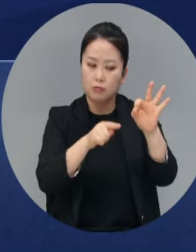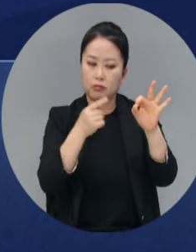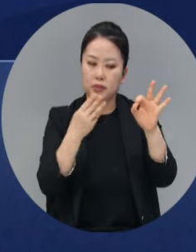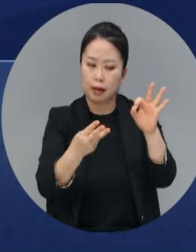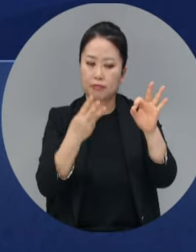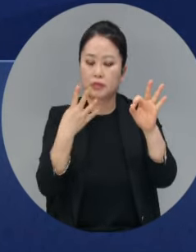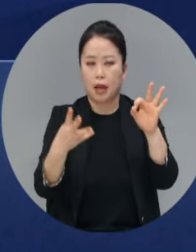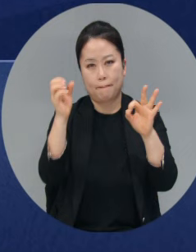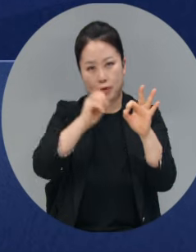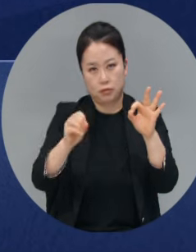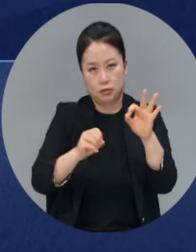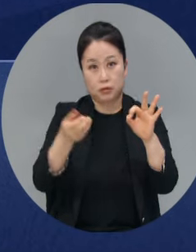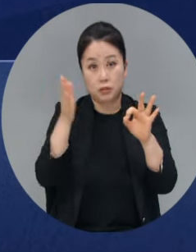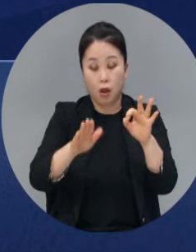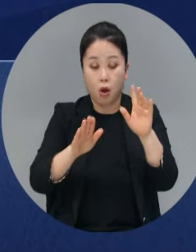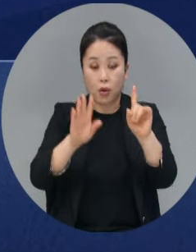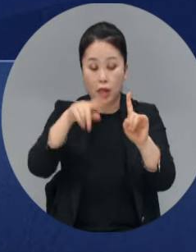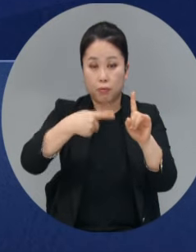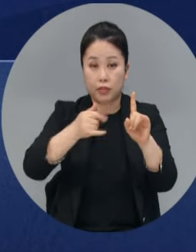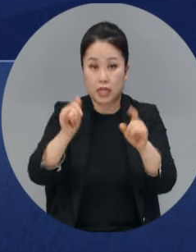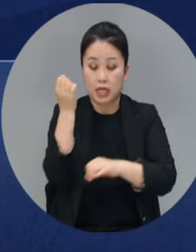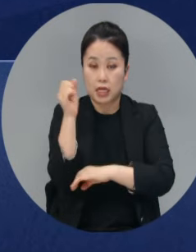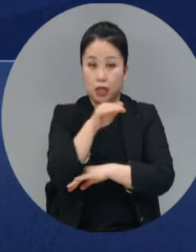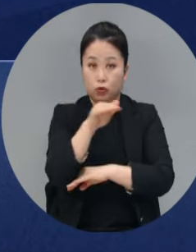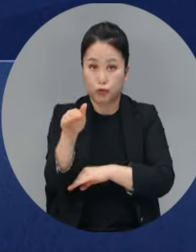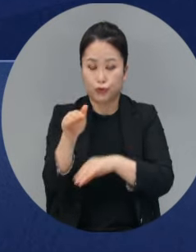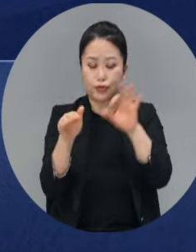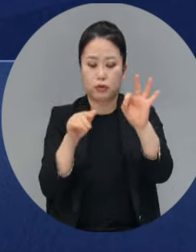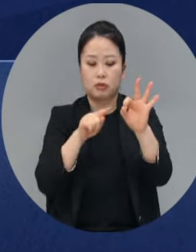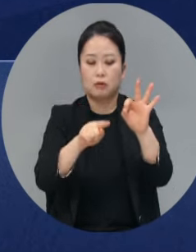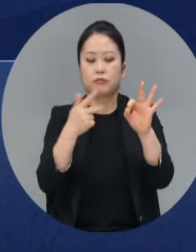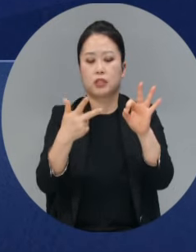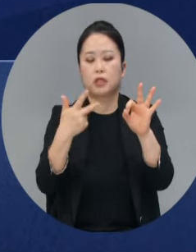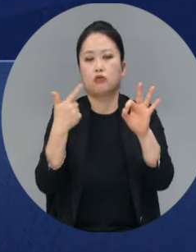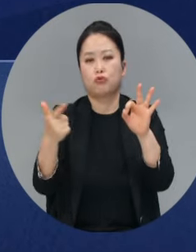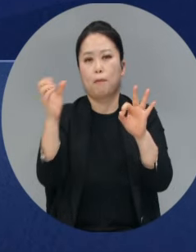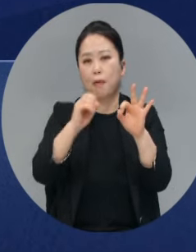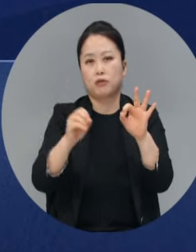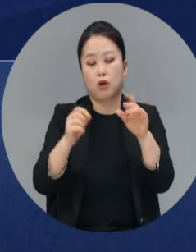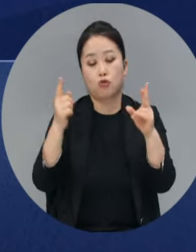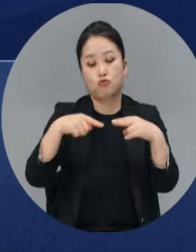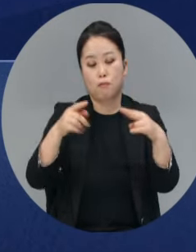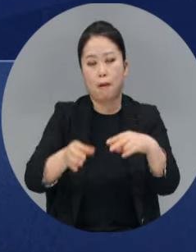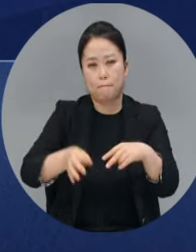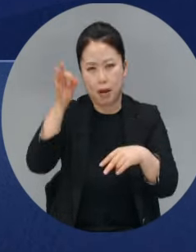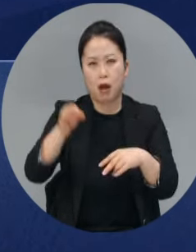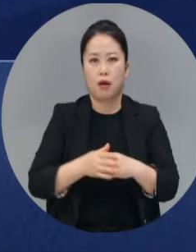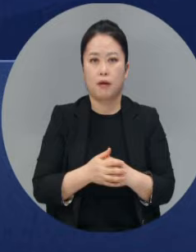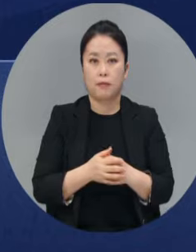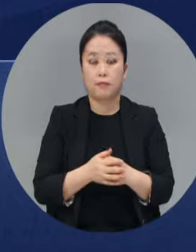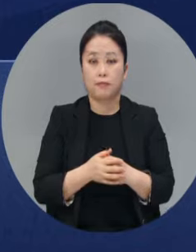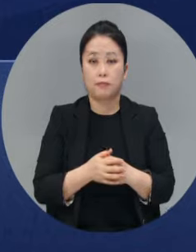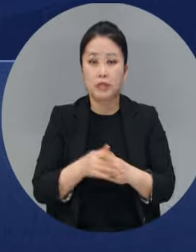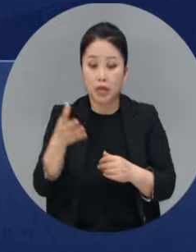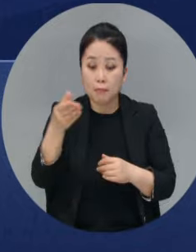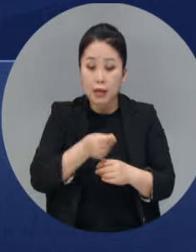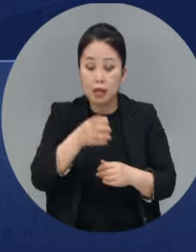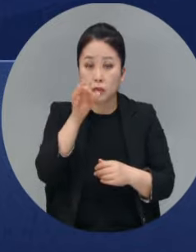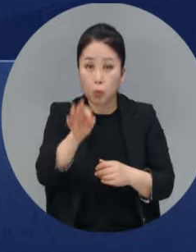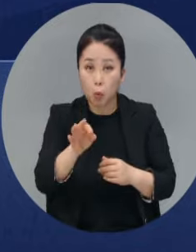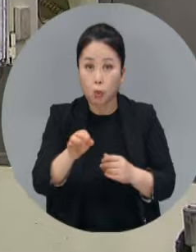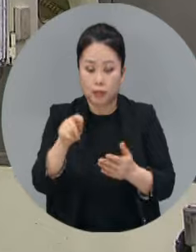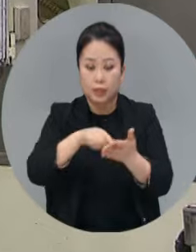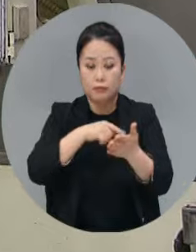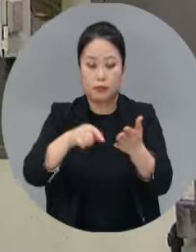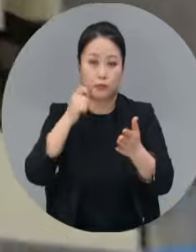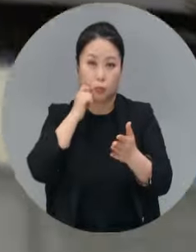0.34% 올해 1분기말 기준 0.76% 두배 이상 치소 샀습니다 빌린돈을 제때 갚지